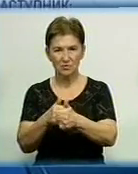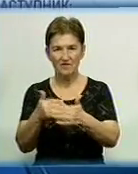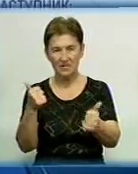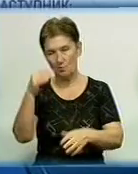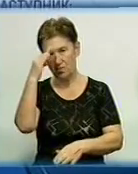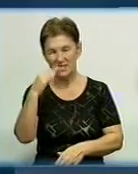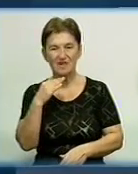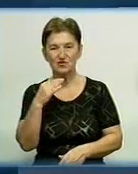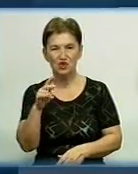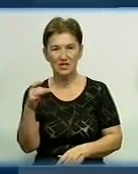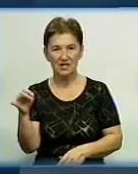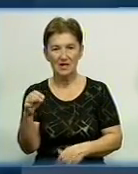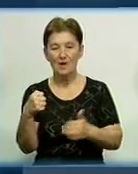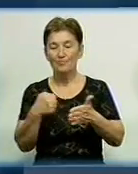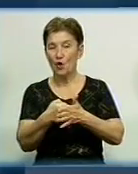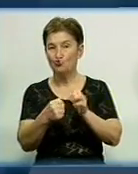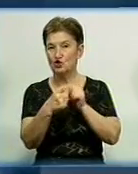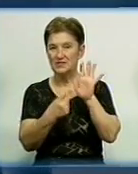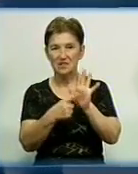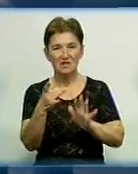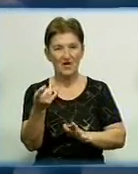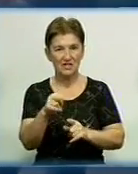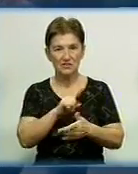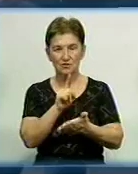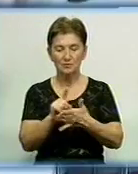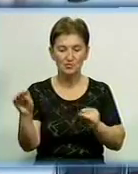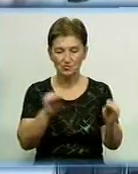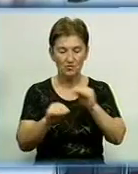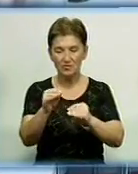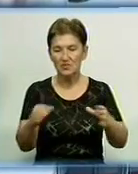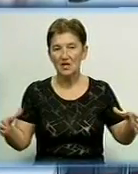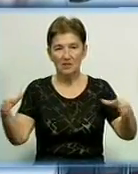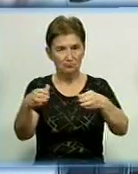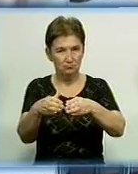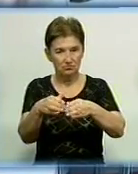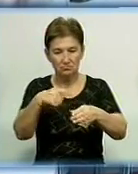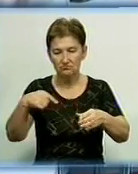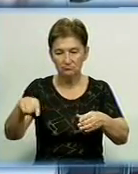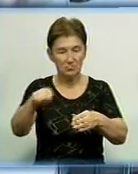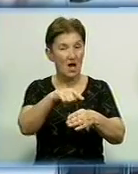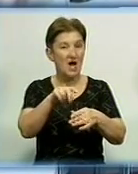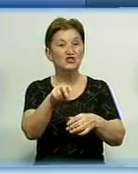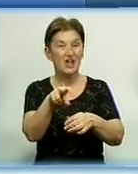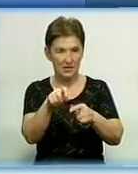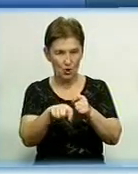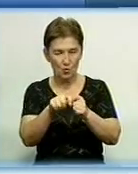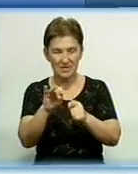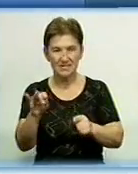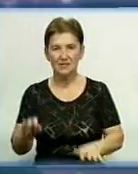«Батьківщини». До 16 вересня ці комісії мають сформувати виборчі округи з виборів депутатів райрад.